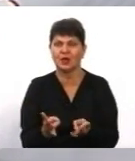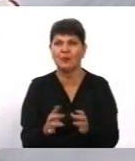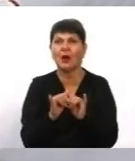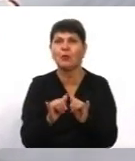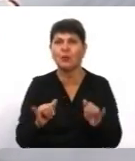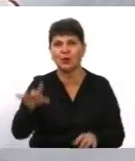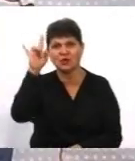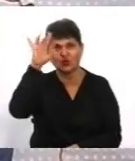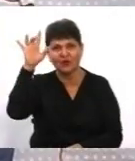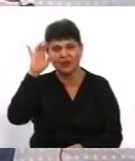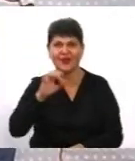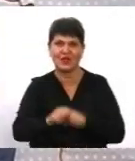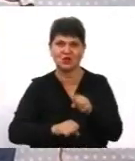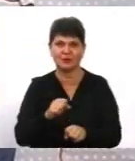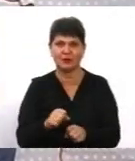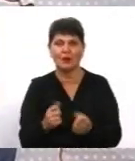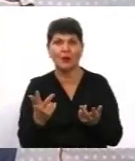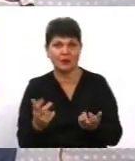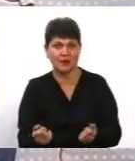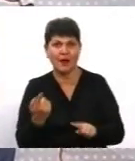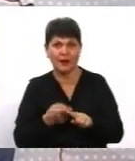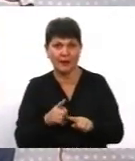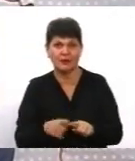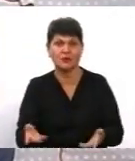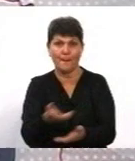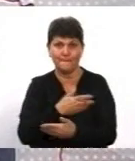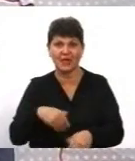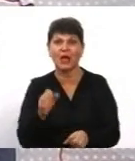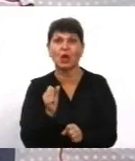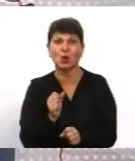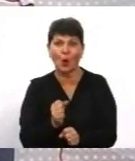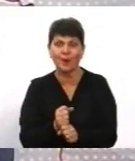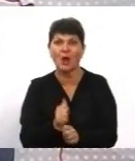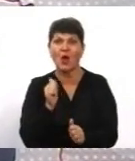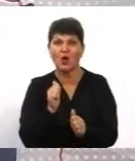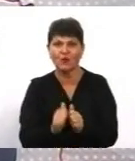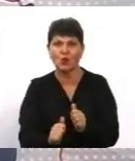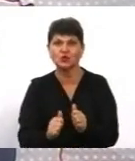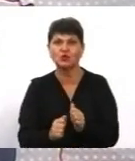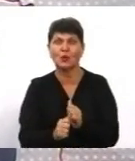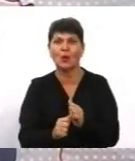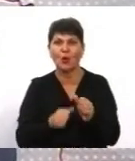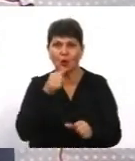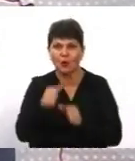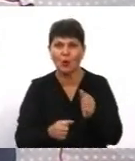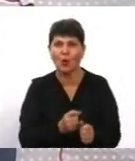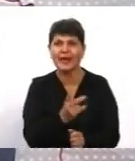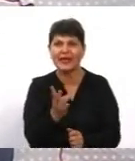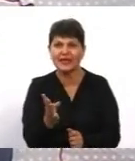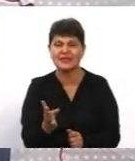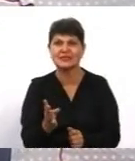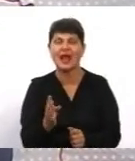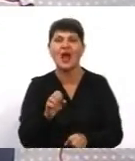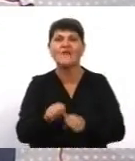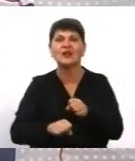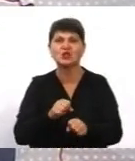рух? Так, ми це робимо. І кожного року кількість велосипедних заходів зростає.